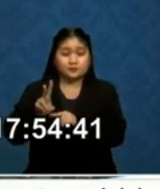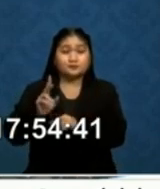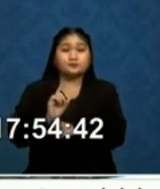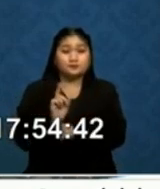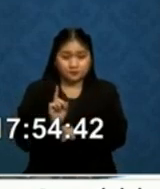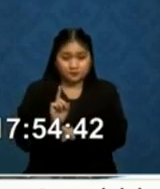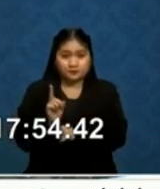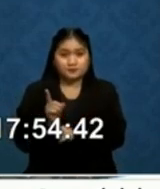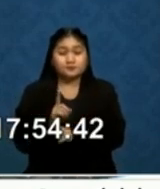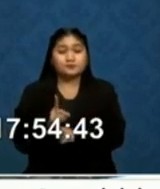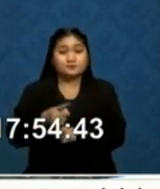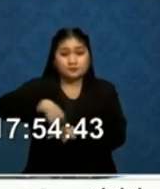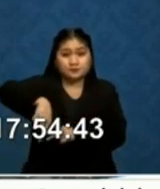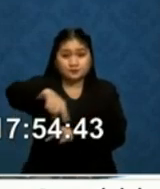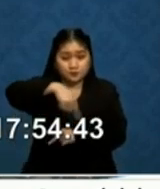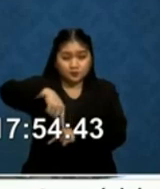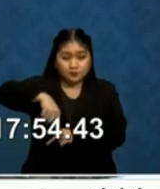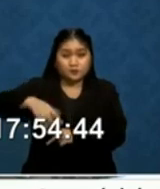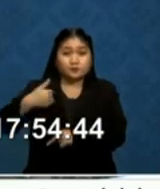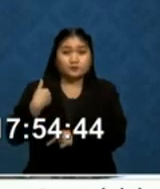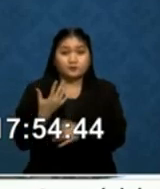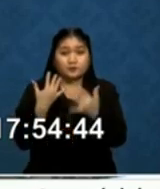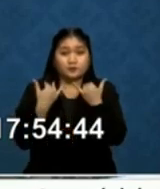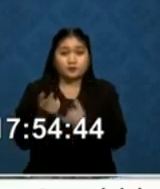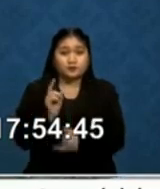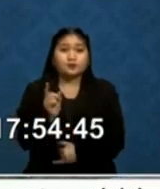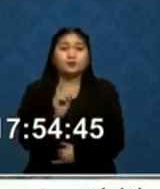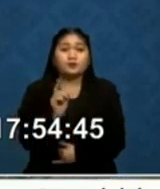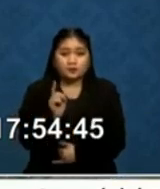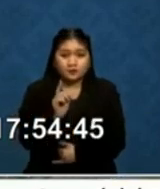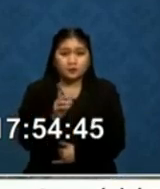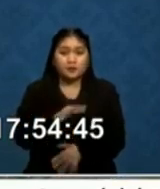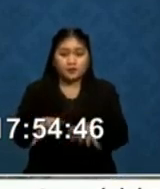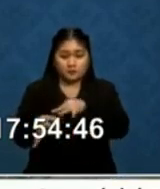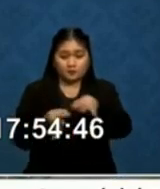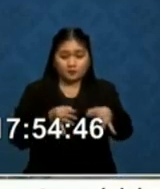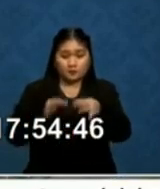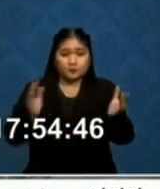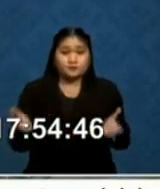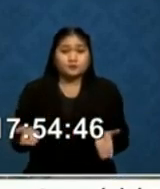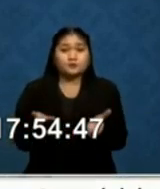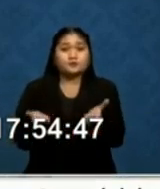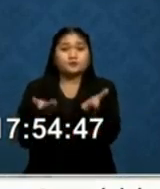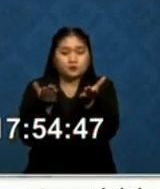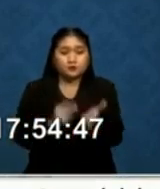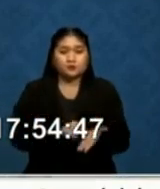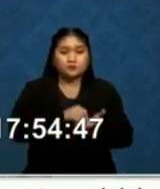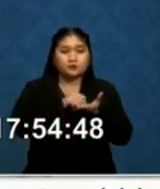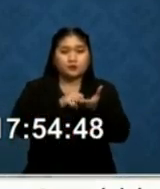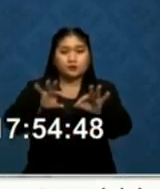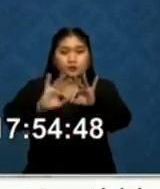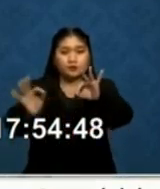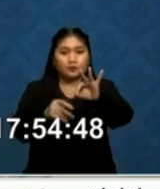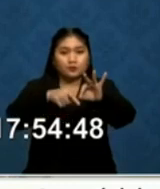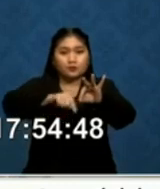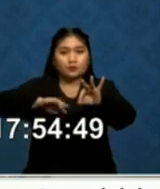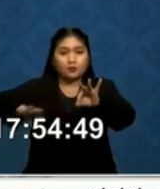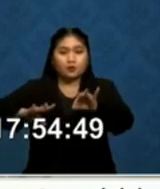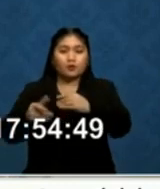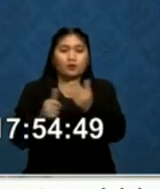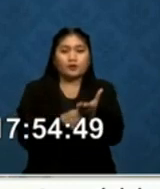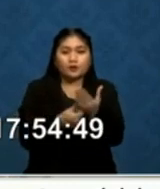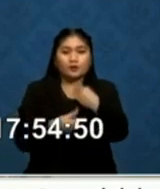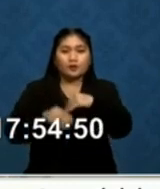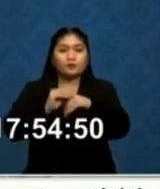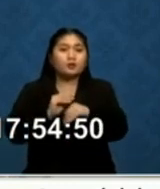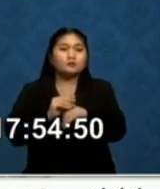รและราชเทวีค่ะวันนี้นะคะดิฉันมาอภิปรายสนับสนุนเรื่องร่างเสนอร่างพรบแก้ไขเพิ่มเติมประมวลกฎหมาย